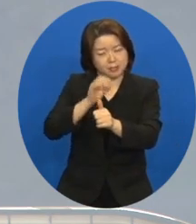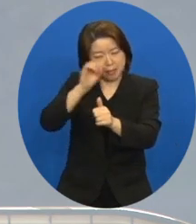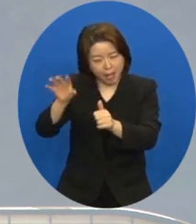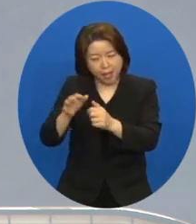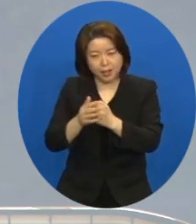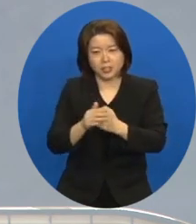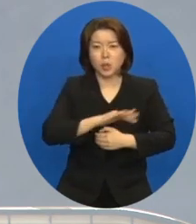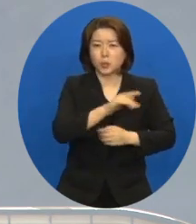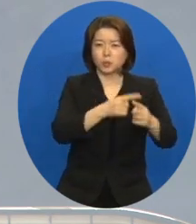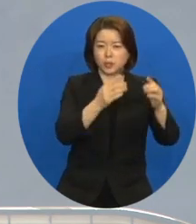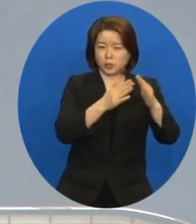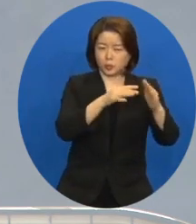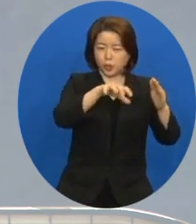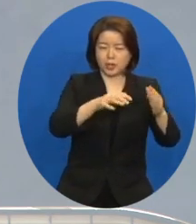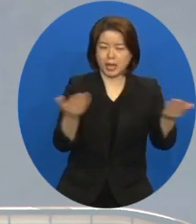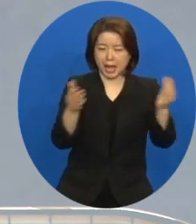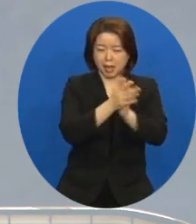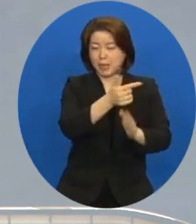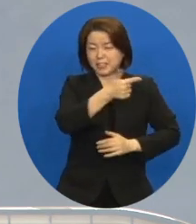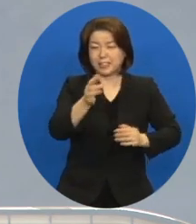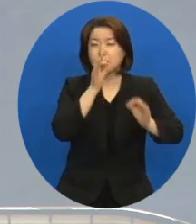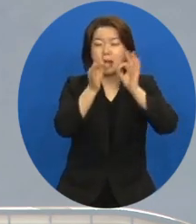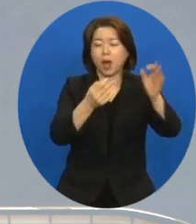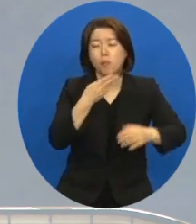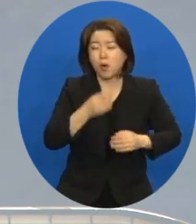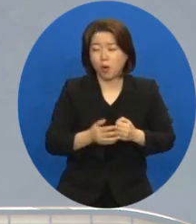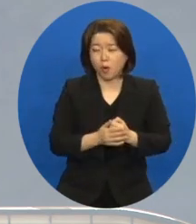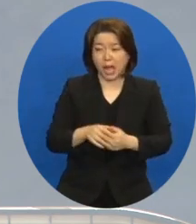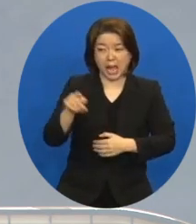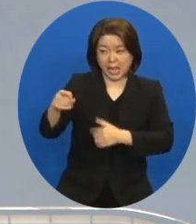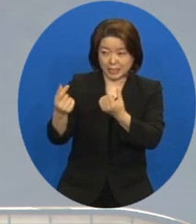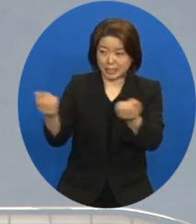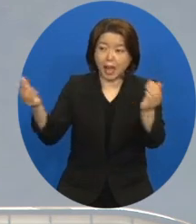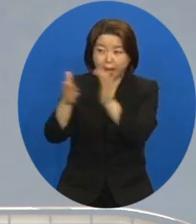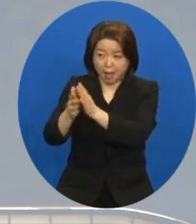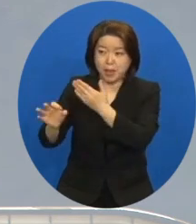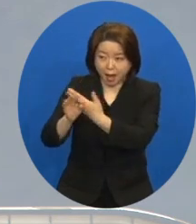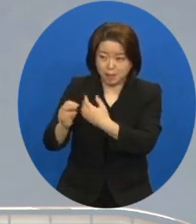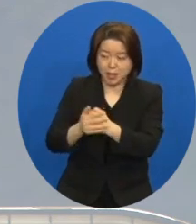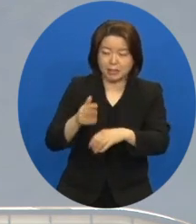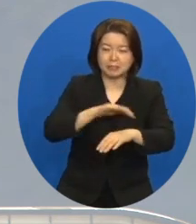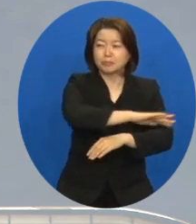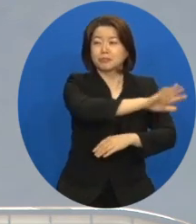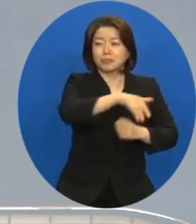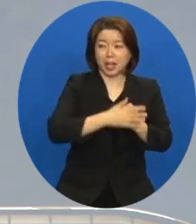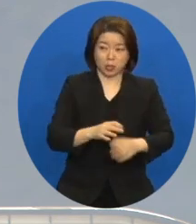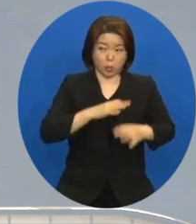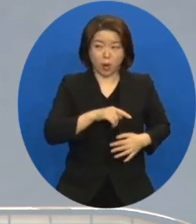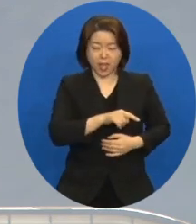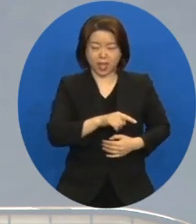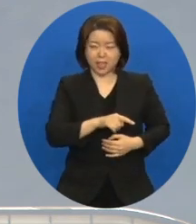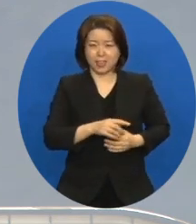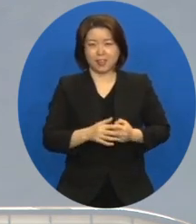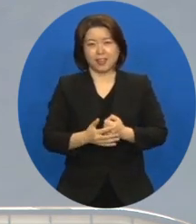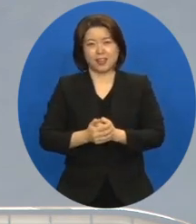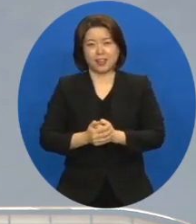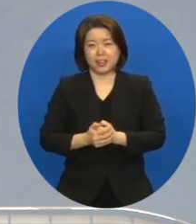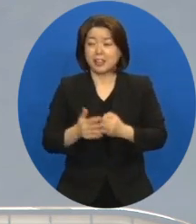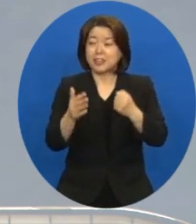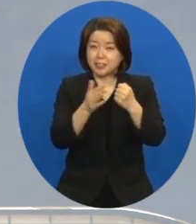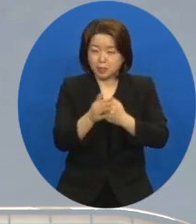교회는 아멘 그렇게 크게 하는 교회가 아니기 때문에 그렇게 크게 아멘하면 다들 놀래기도 하고